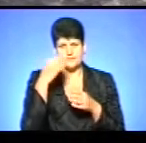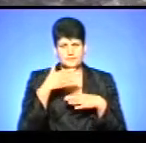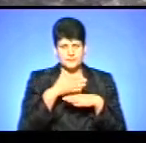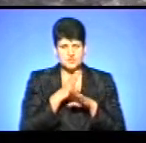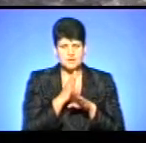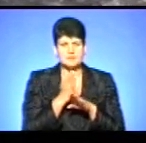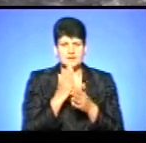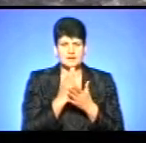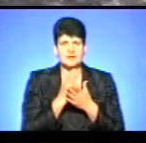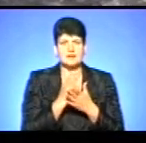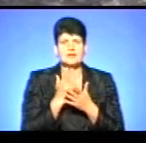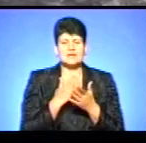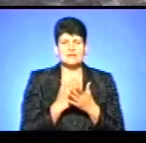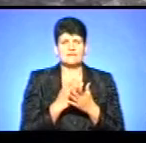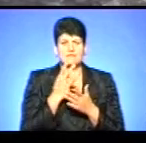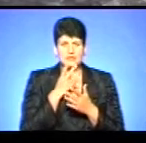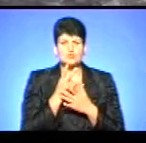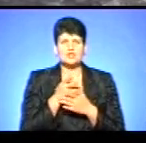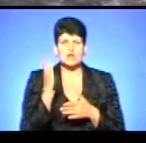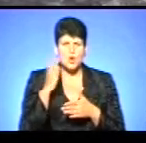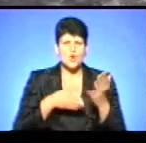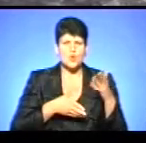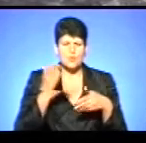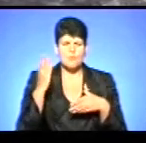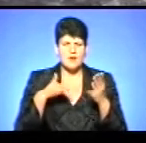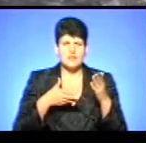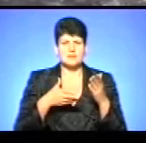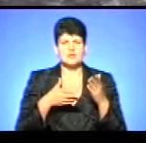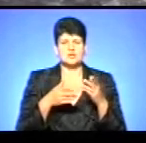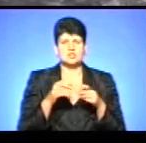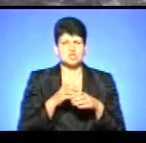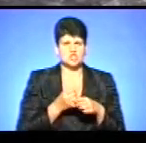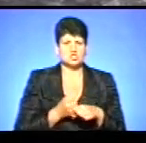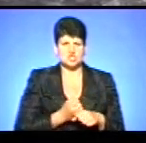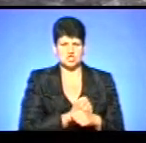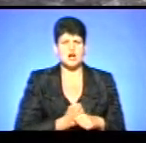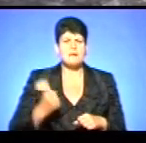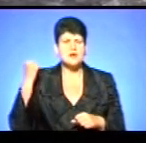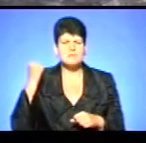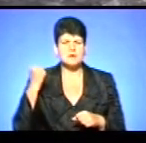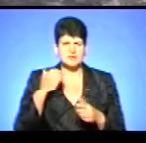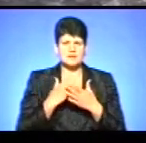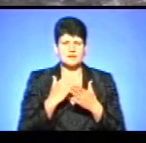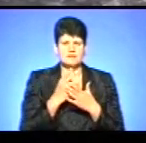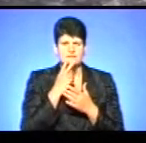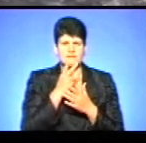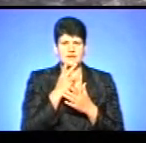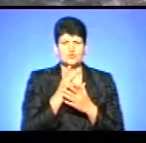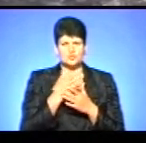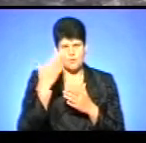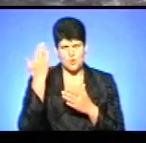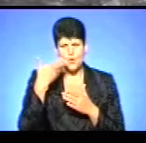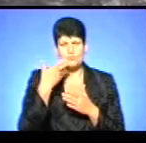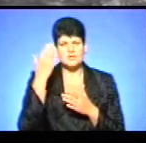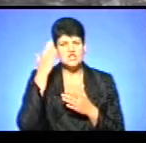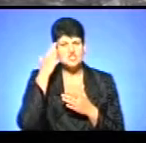також дорубували шаблями. Є прорубаний, видно явно, що прорубаний череп шаблею чи шашкою,